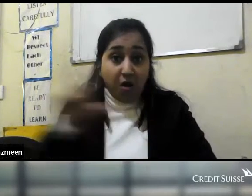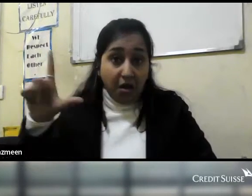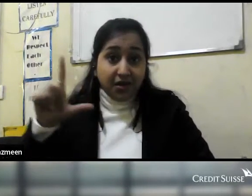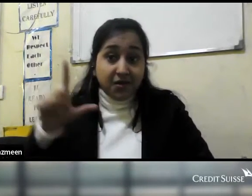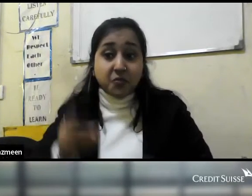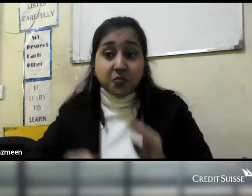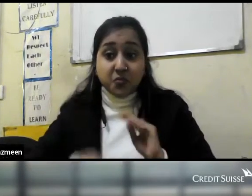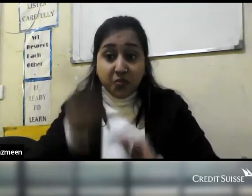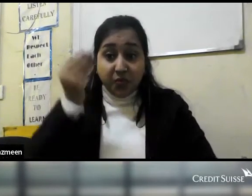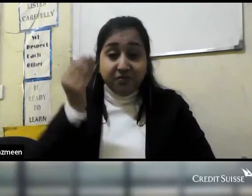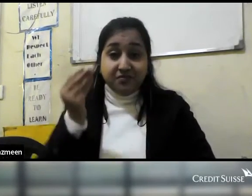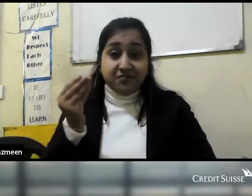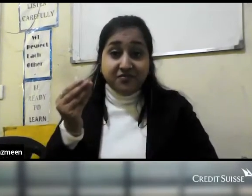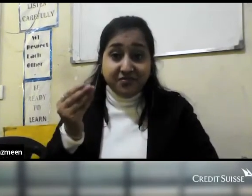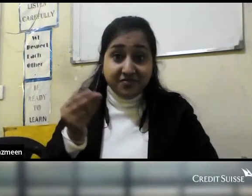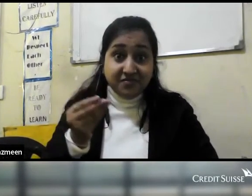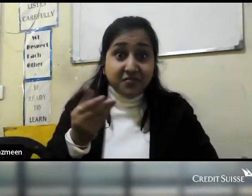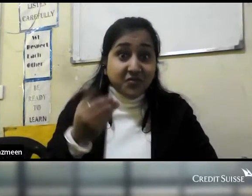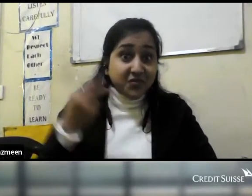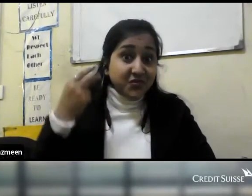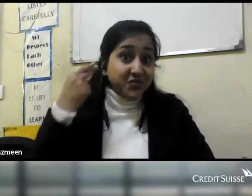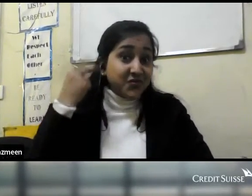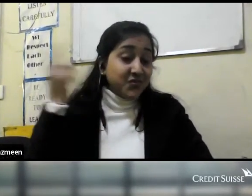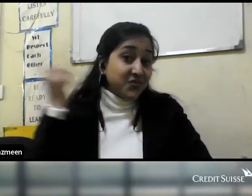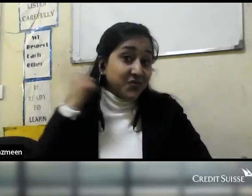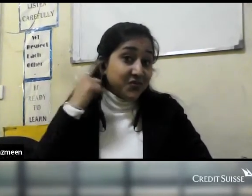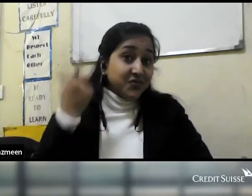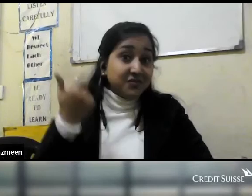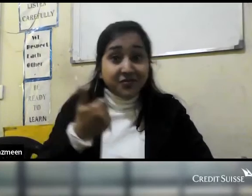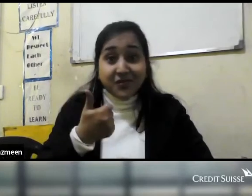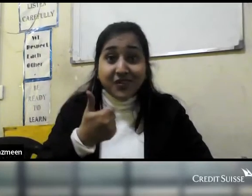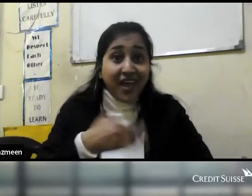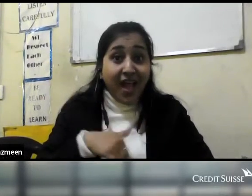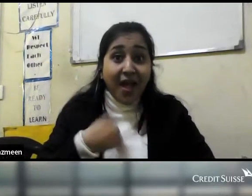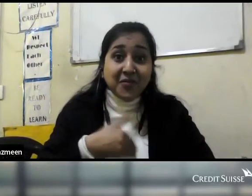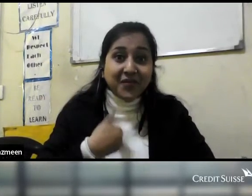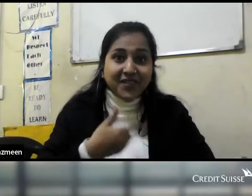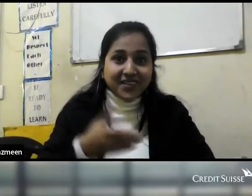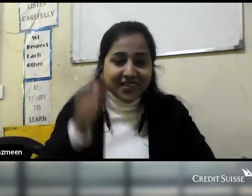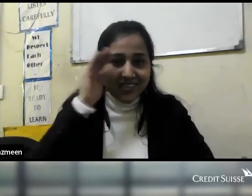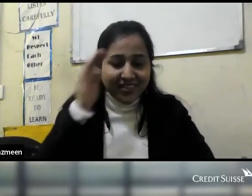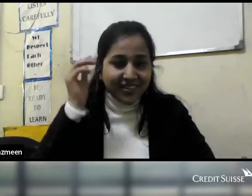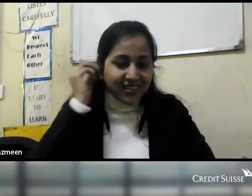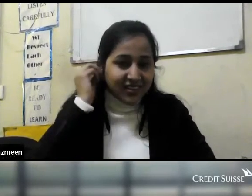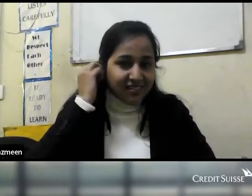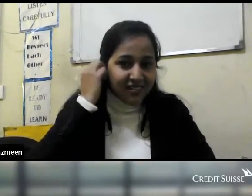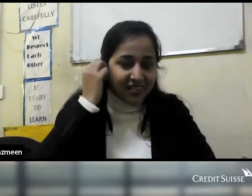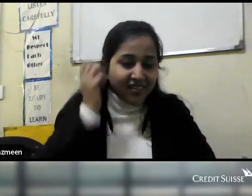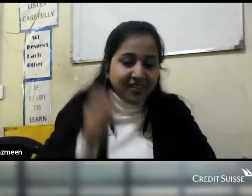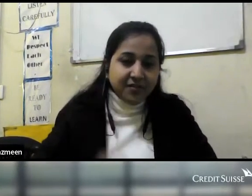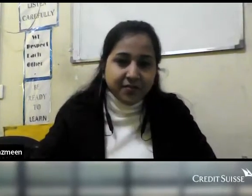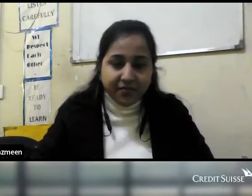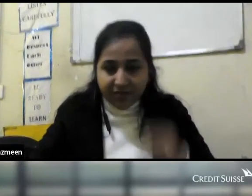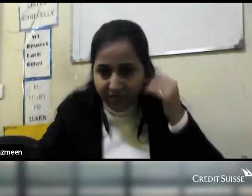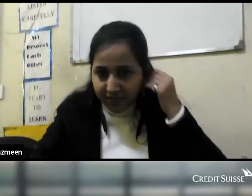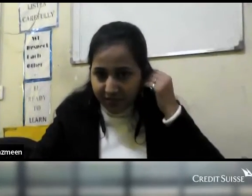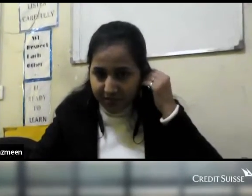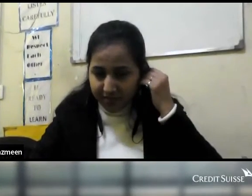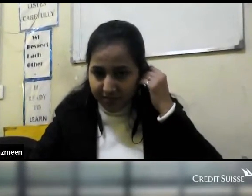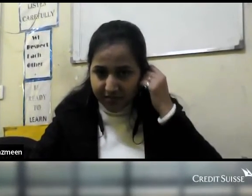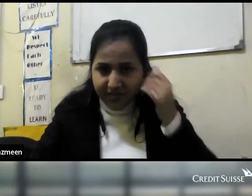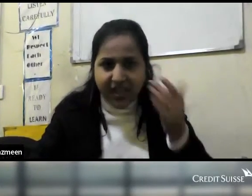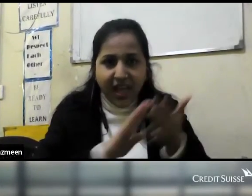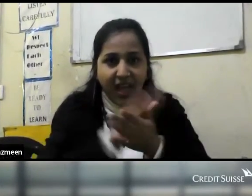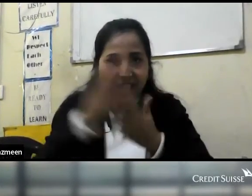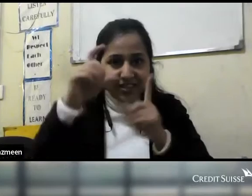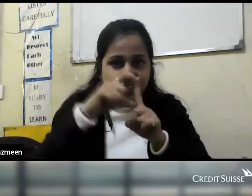म्यूजिक. सब सुनने वालों को कहा, मैं यही कह रहा हूँ कि आप लोग इसके बारे में पढ़िएगा. HDFC के